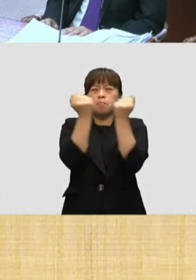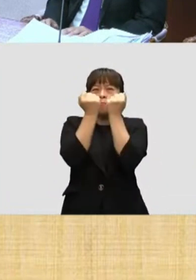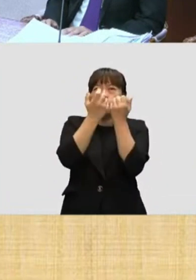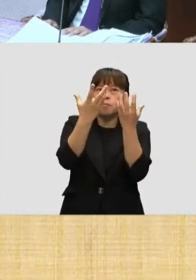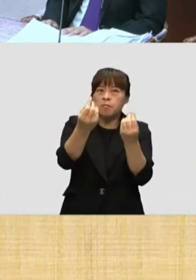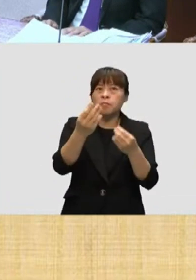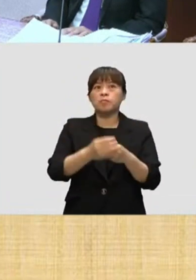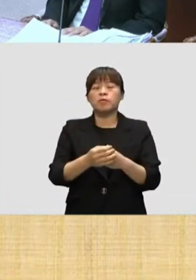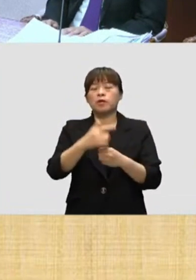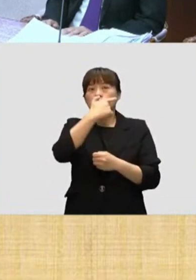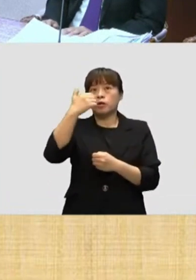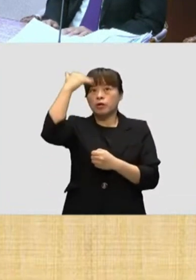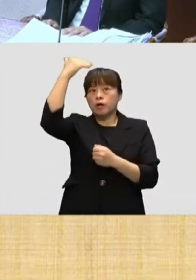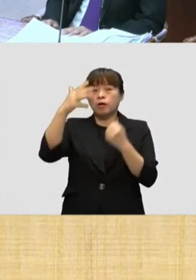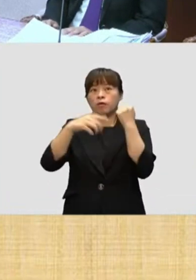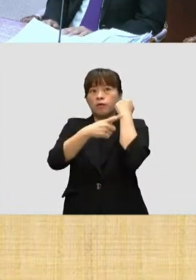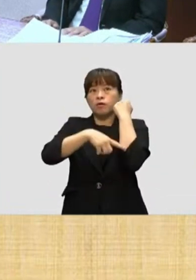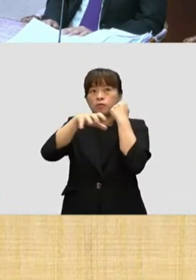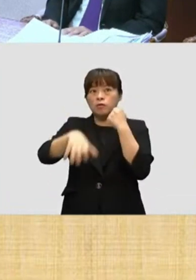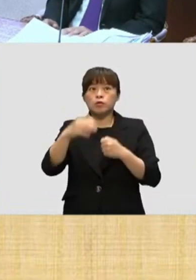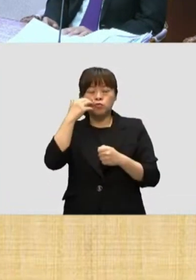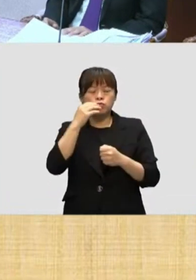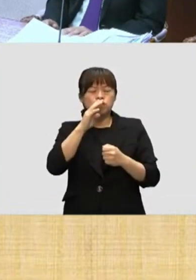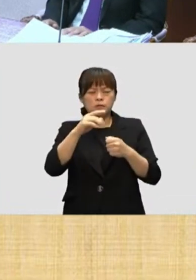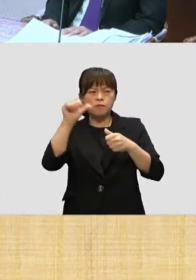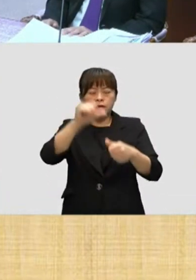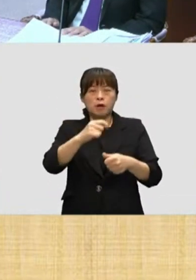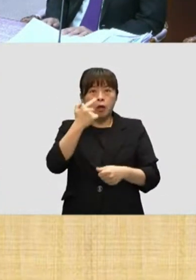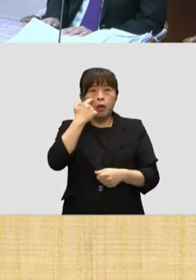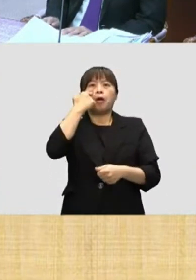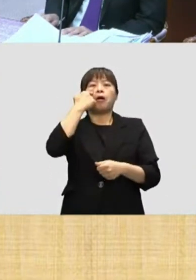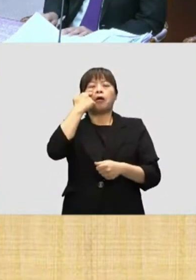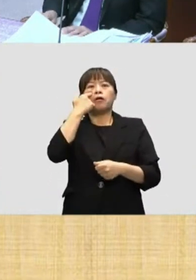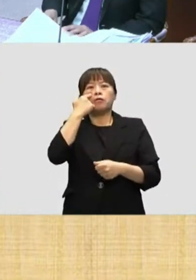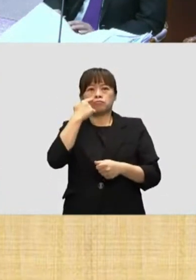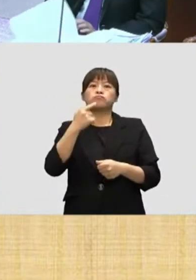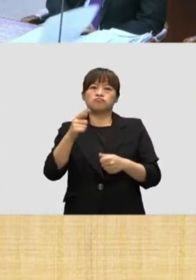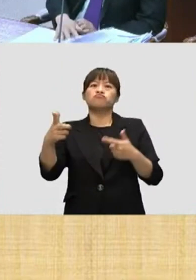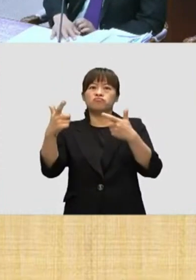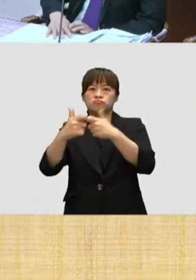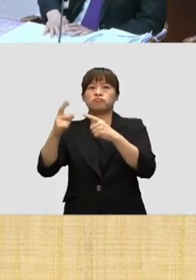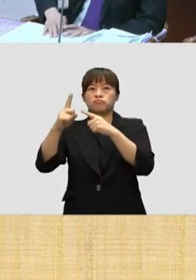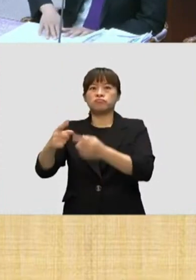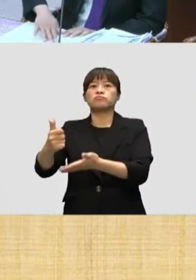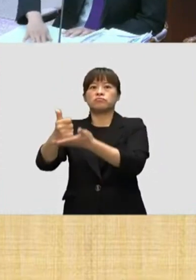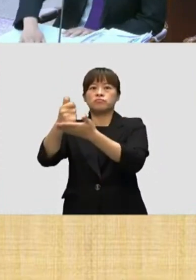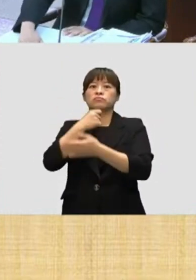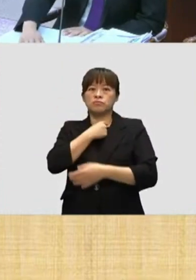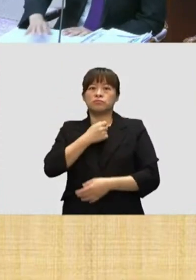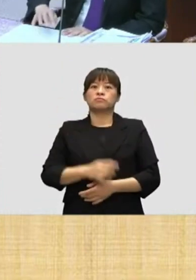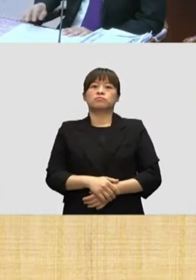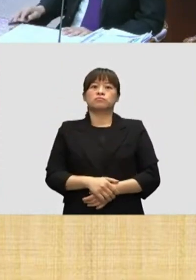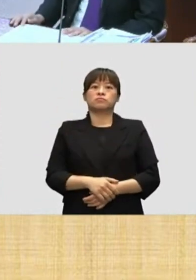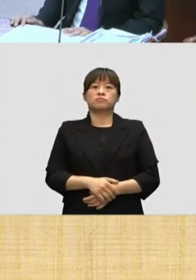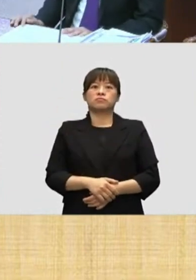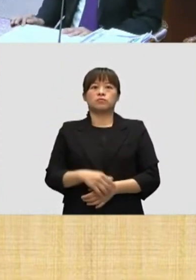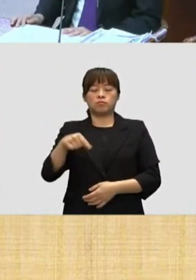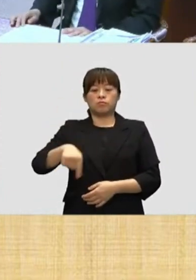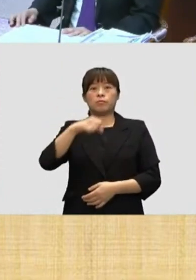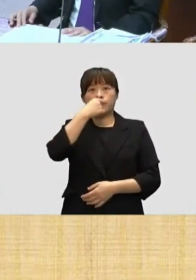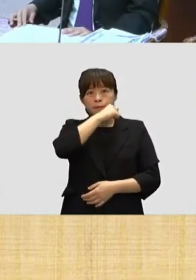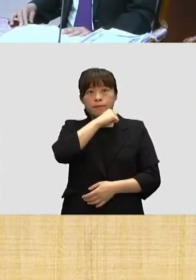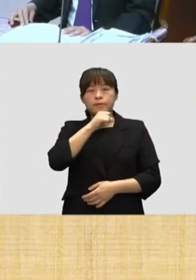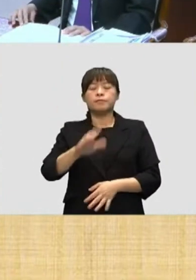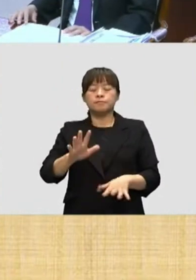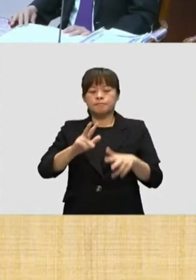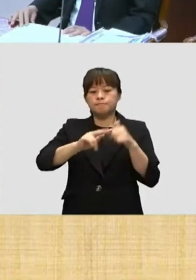最高法院并认为，如罪行相当且非次意，应符合人性尊严。我国现行刑